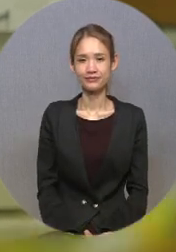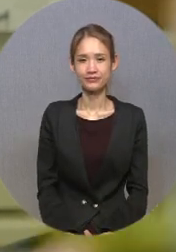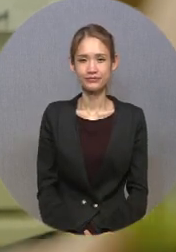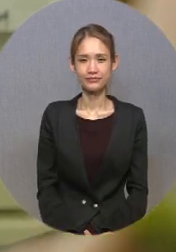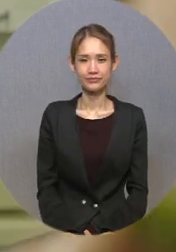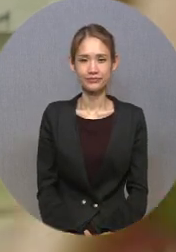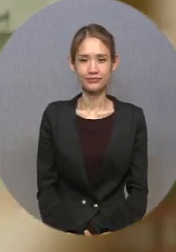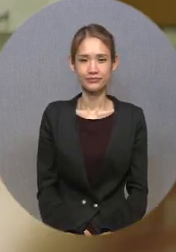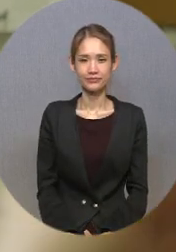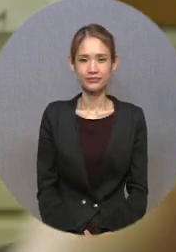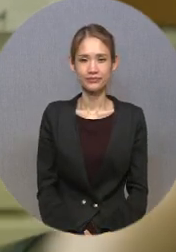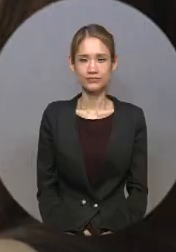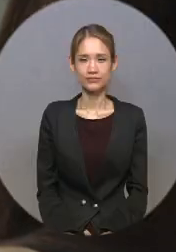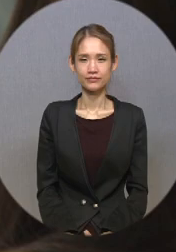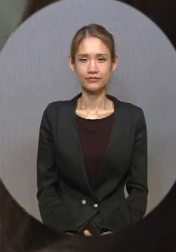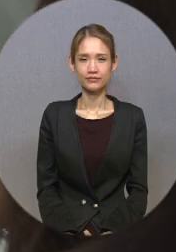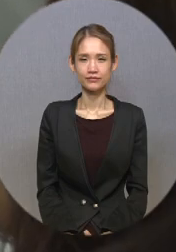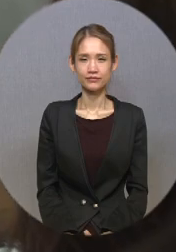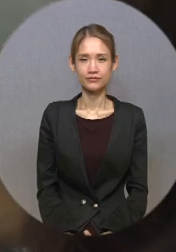오.